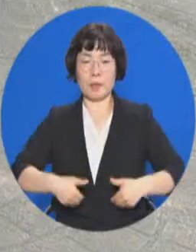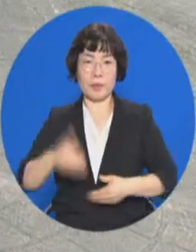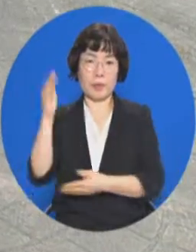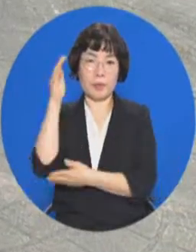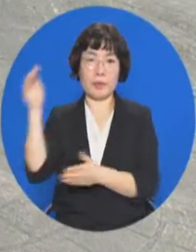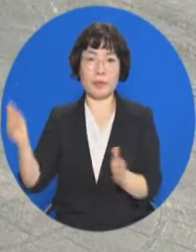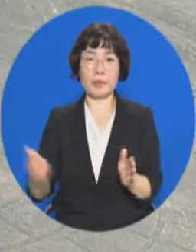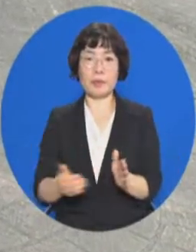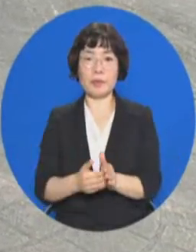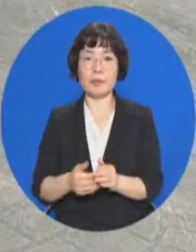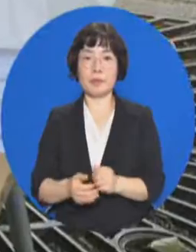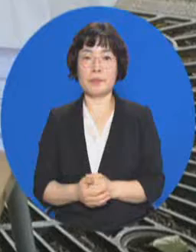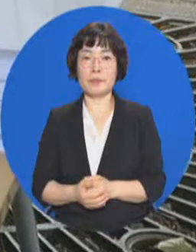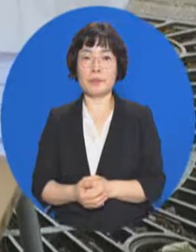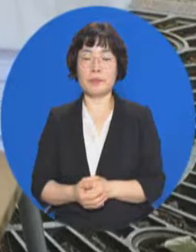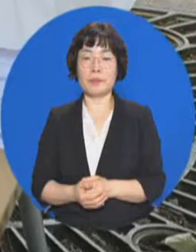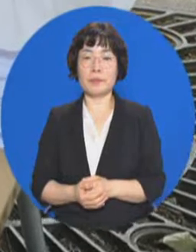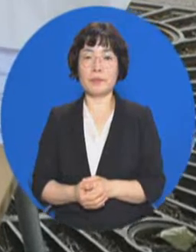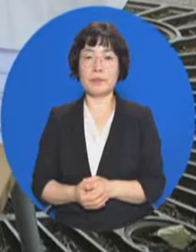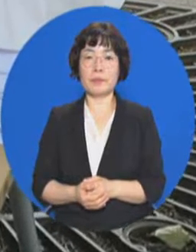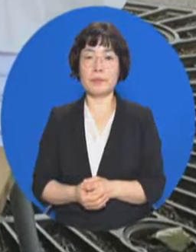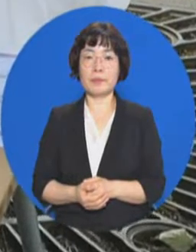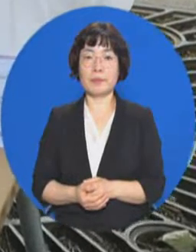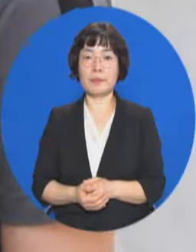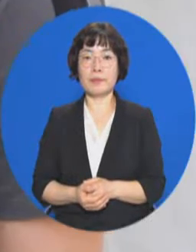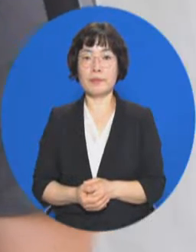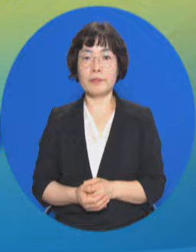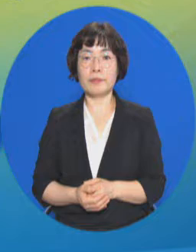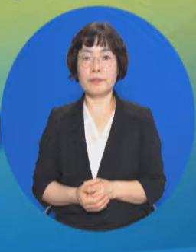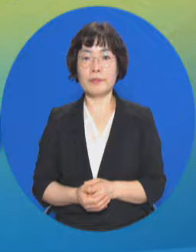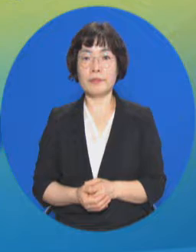높아지고 있습니다. MBC 뉴스 조희원입니다.